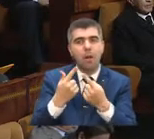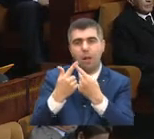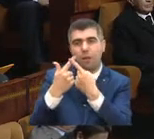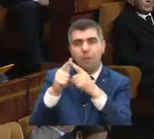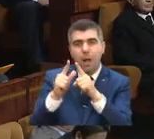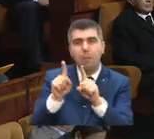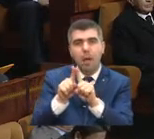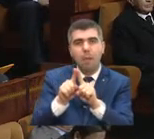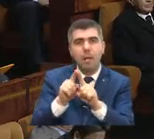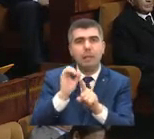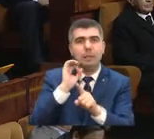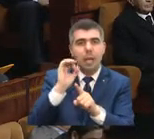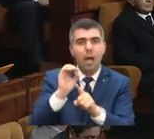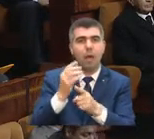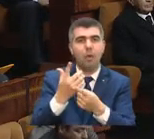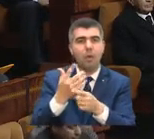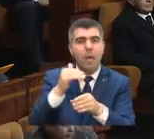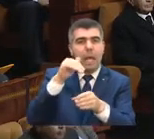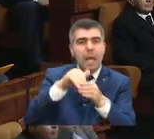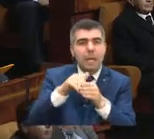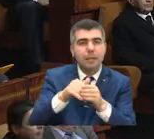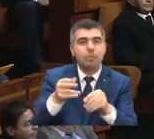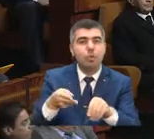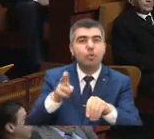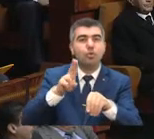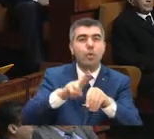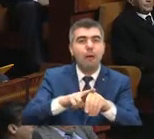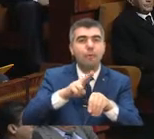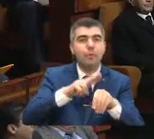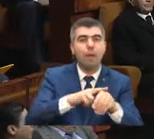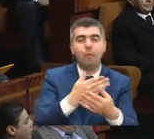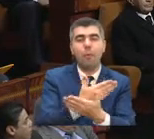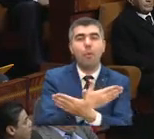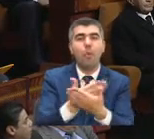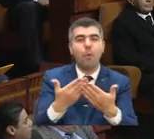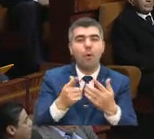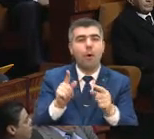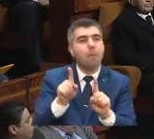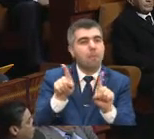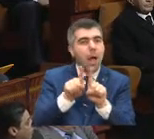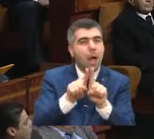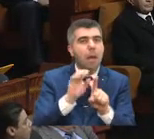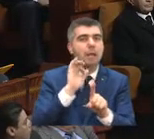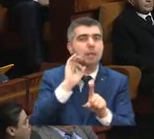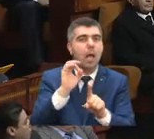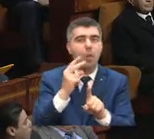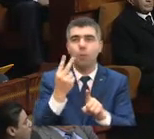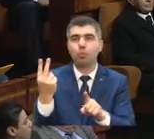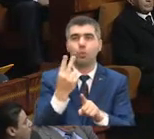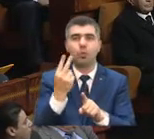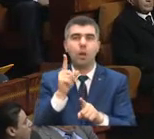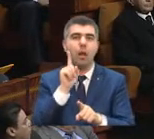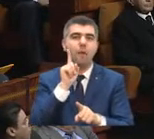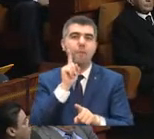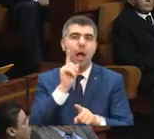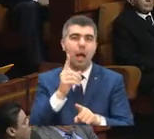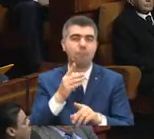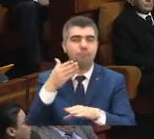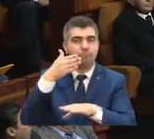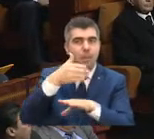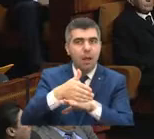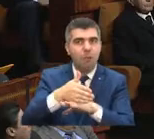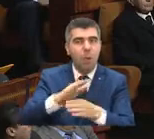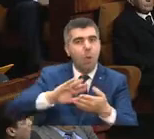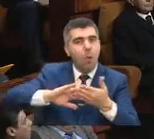فودة وشكري بالعيد وعيسى الجيد، هم من قتلوا السائحتين الأجنبيتين البريئتين، فجميعا من أجل